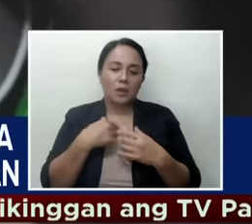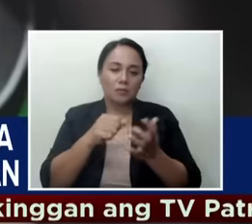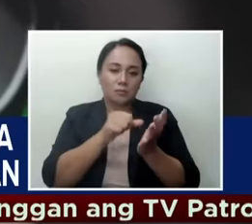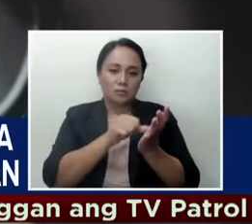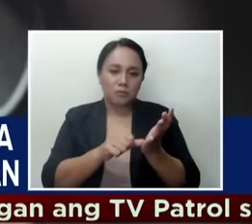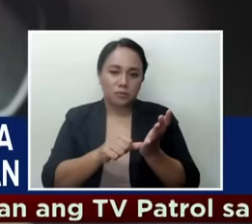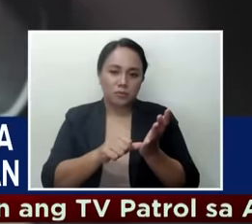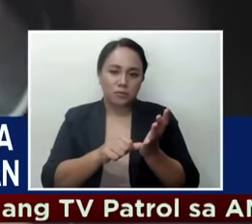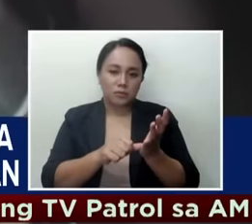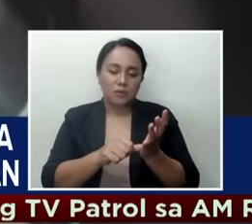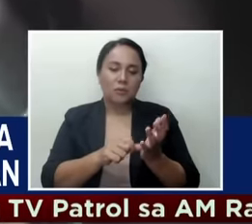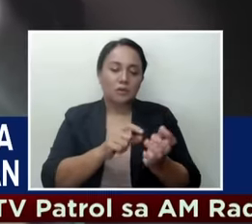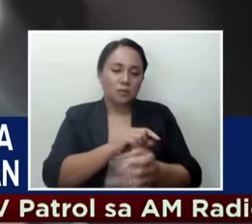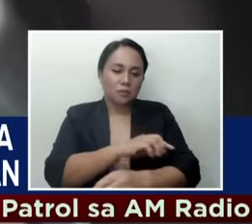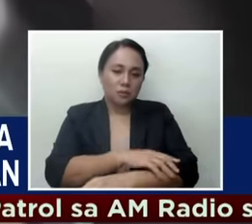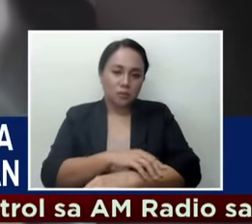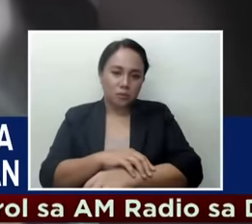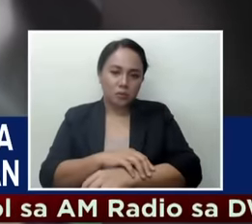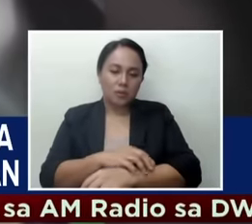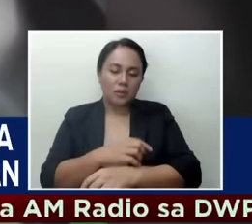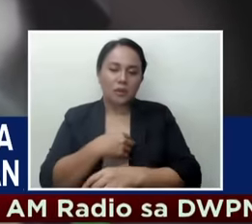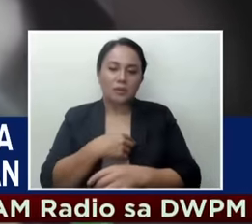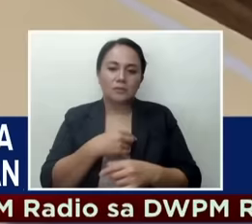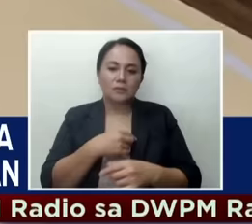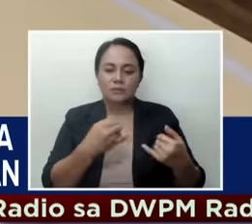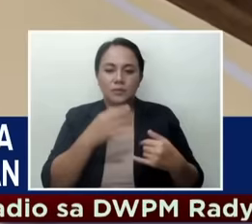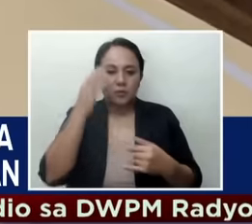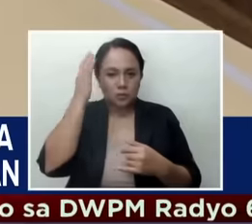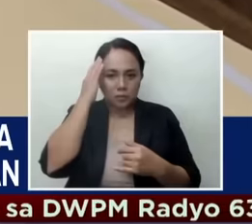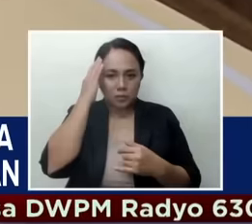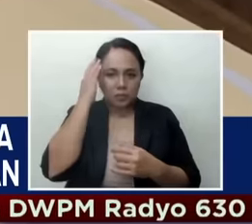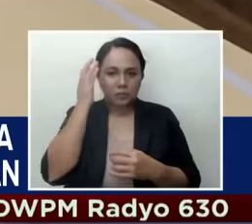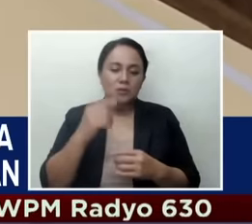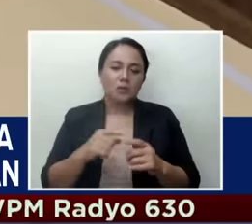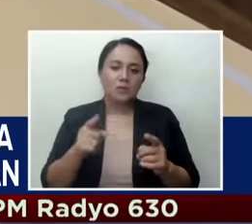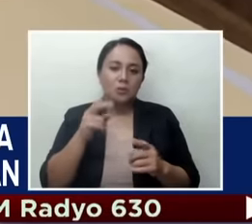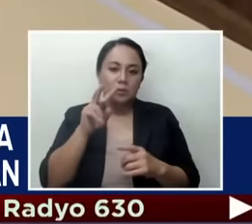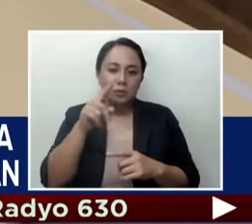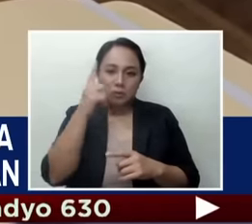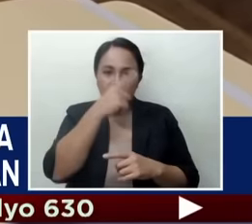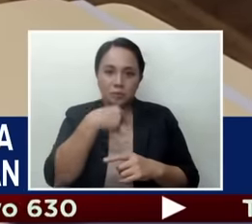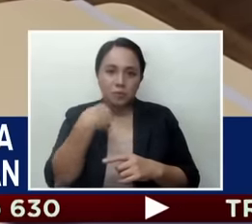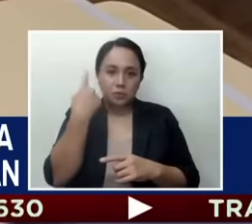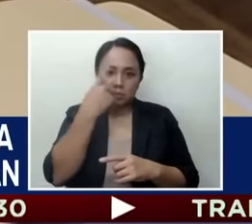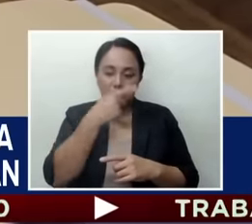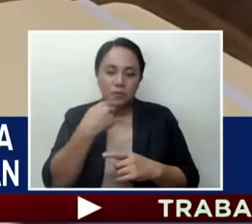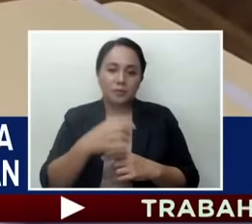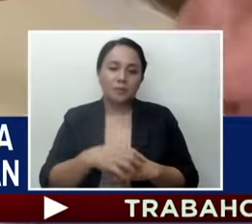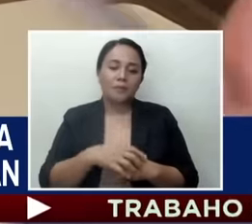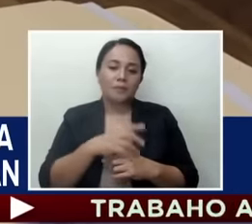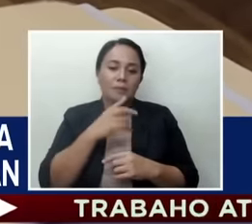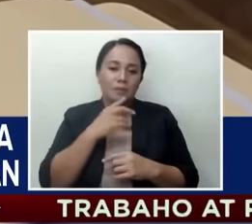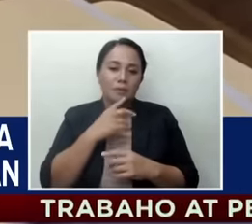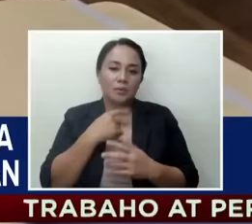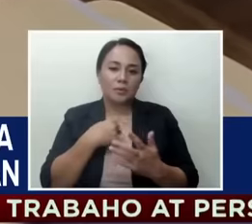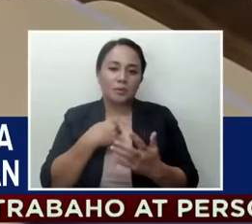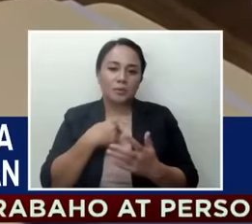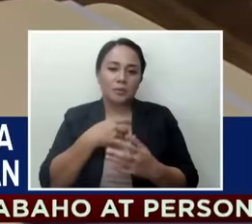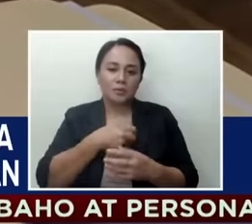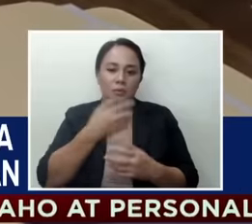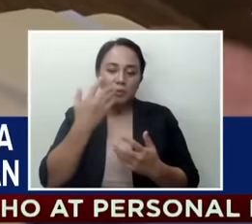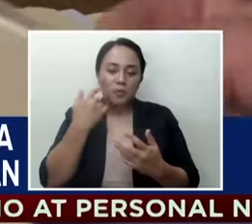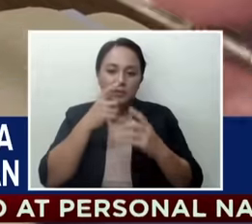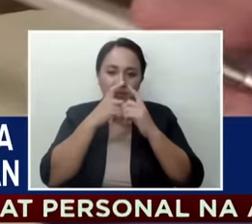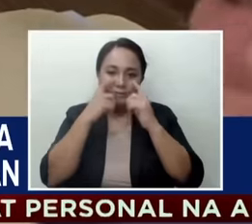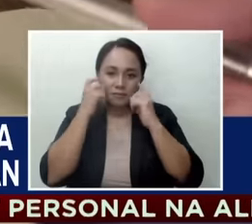kamay, braso at may minor injuries sa ulo. Namukaan din niya ang isa sa mga sospek na aksidenteng naalis ang face